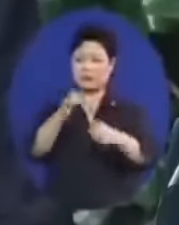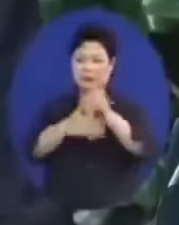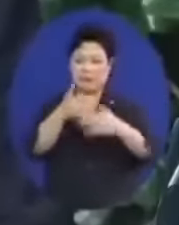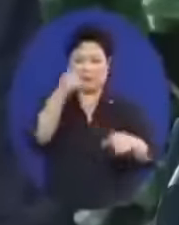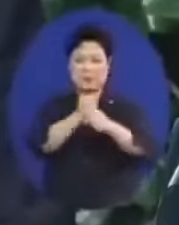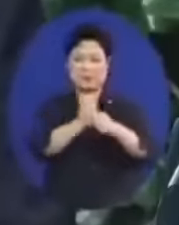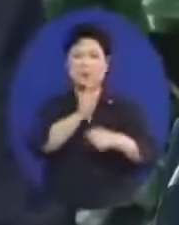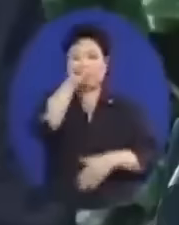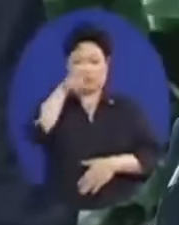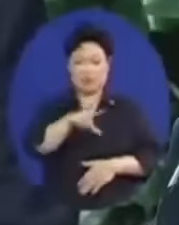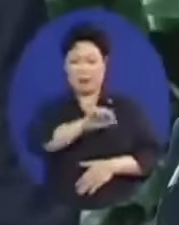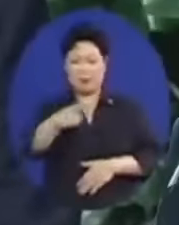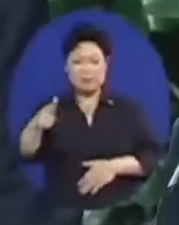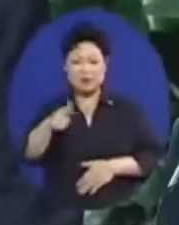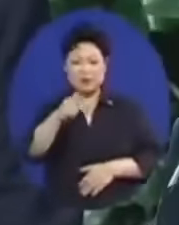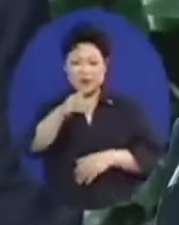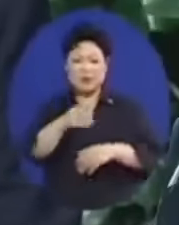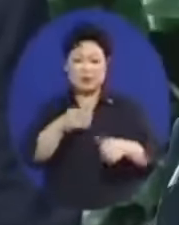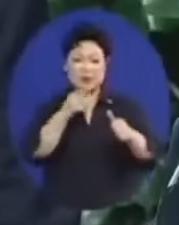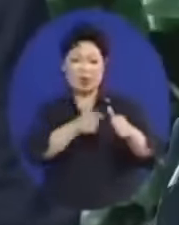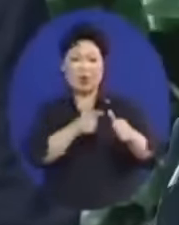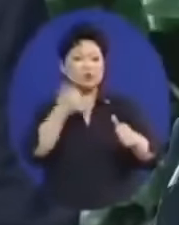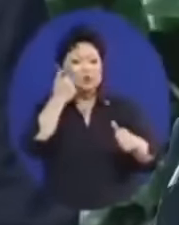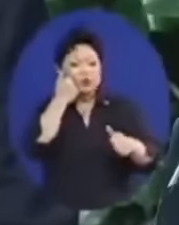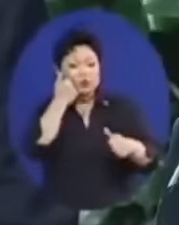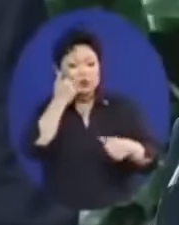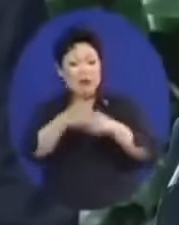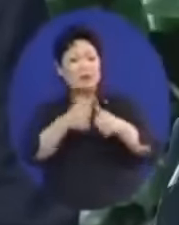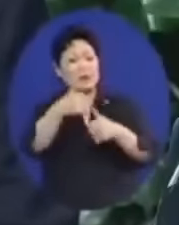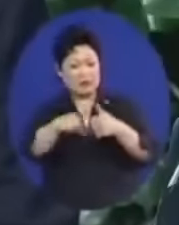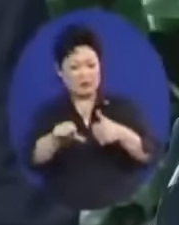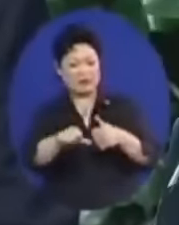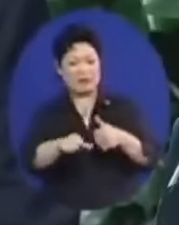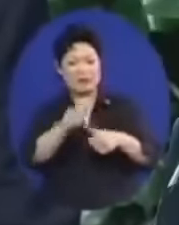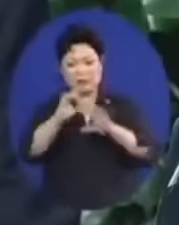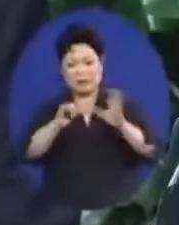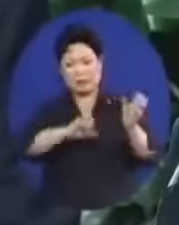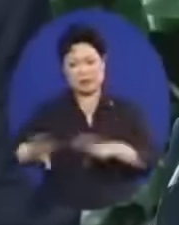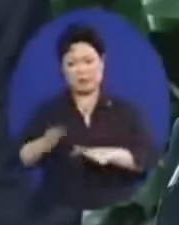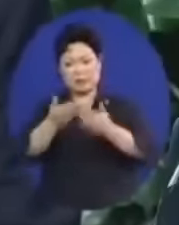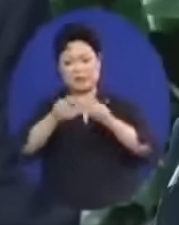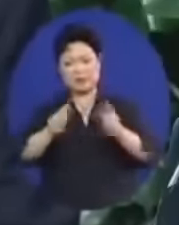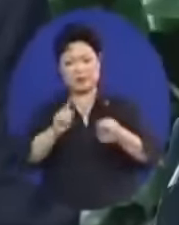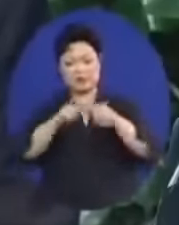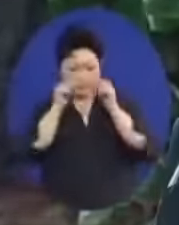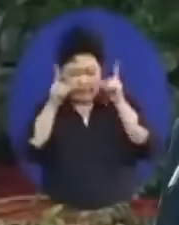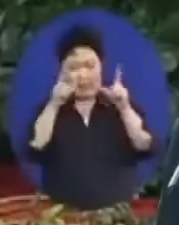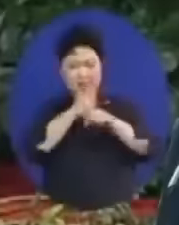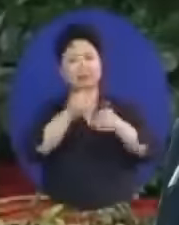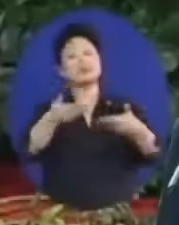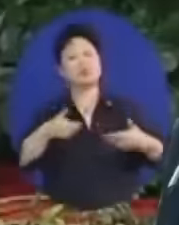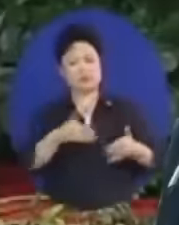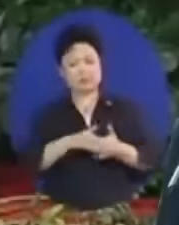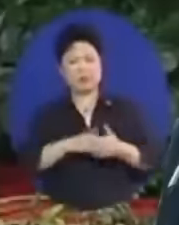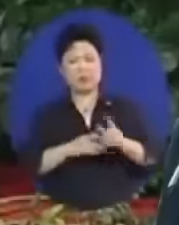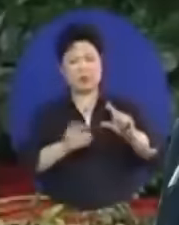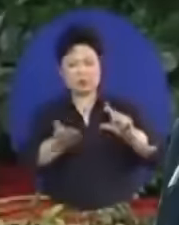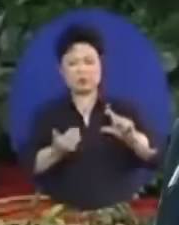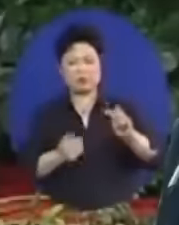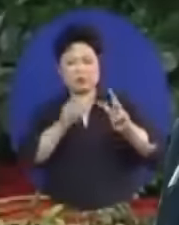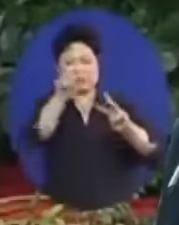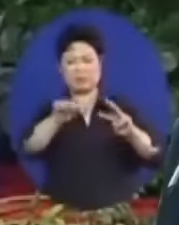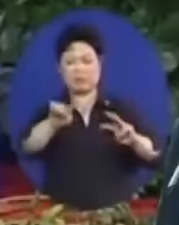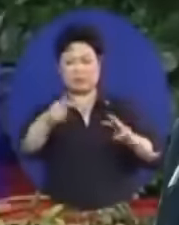천지 만물의 상속자가 바로 너다. 너는 세상에 버림받은 존재가 아니라는 것을 깨닫게 해주시는 것입니다. 고린도전서